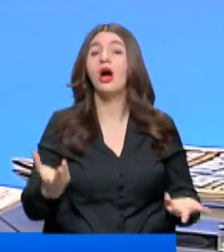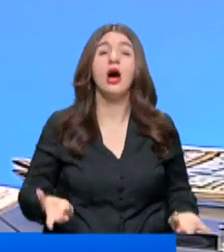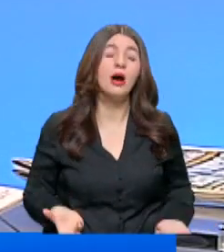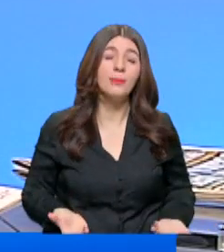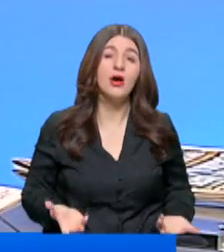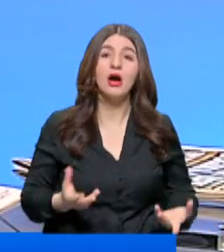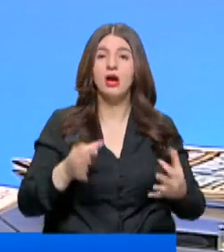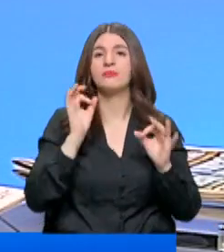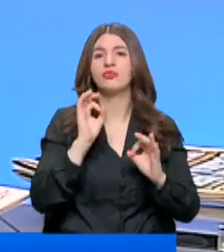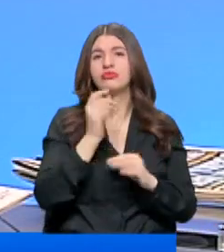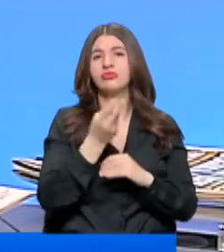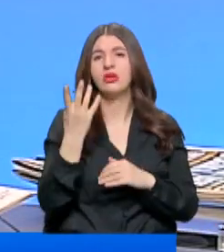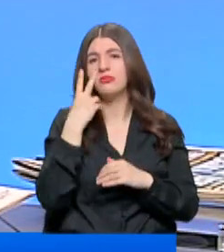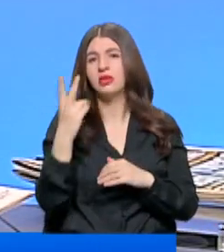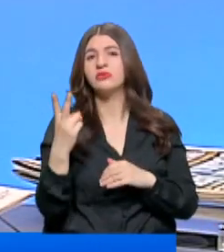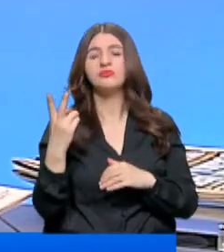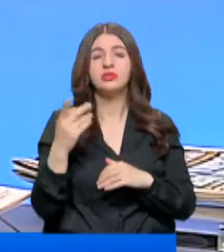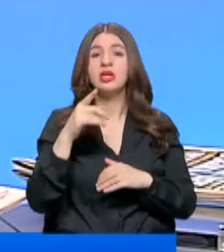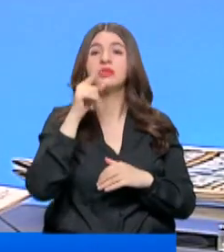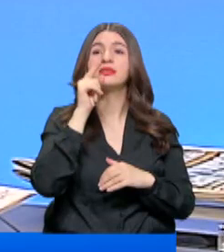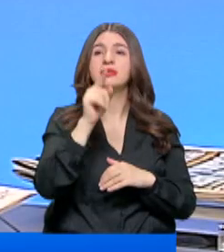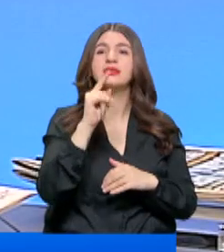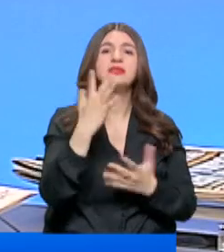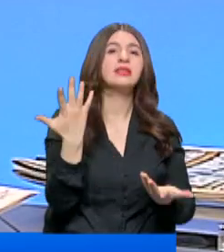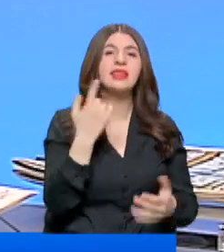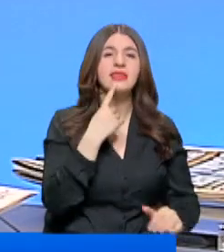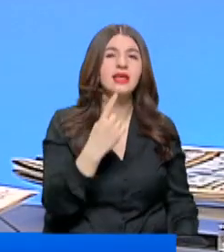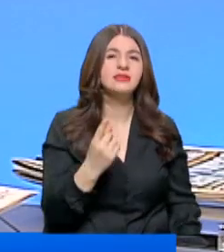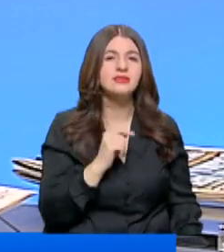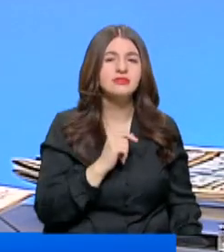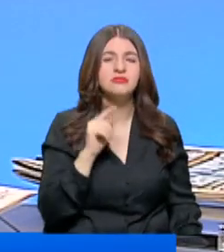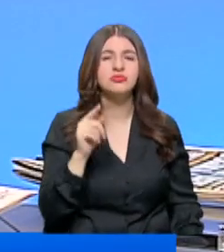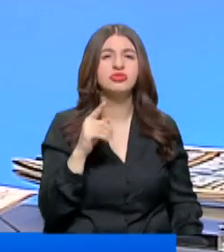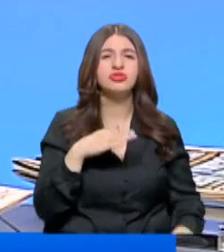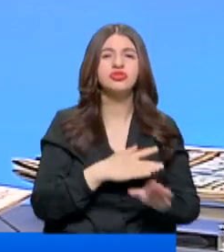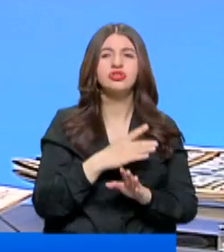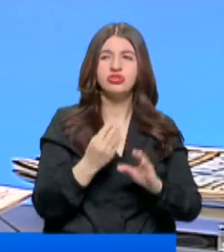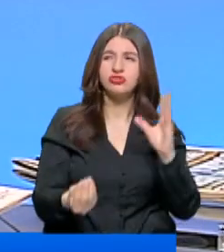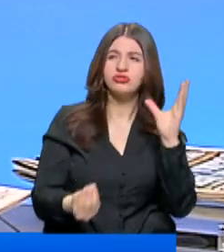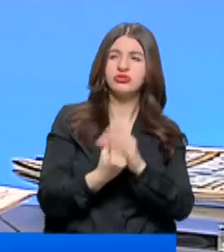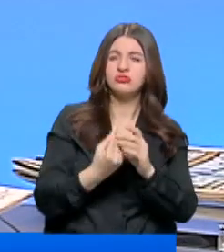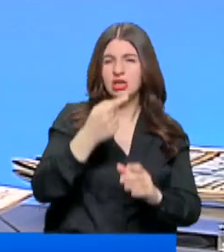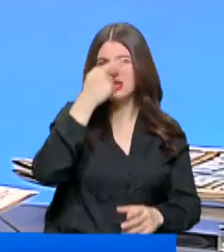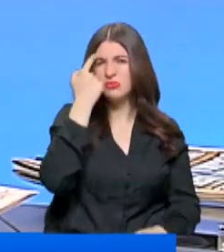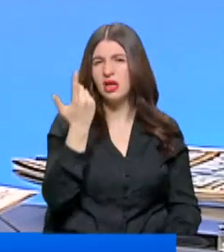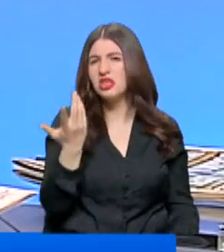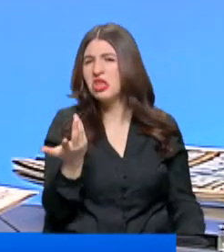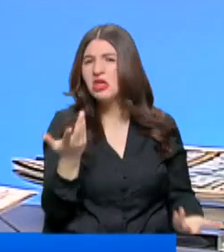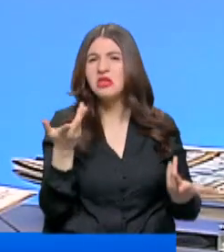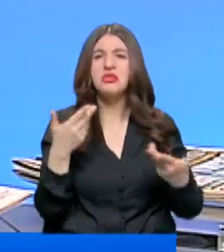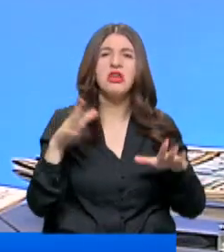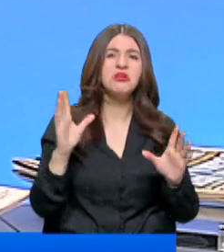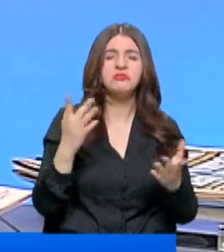Ama hani mevcut verilere baktığımızda siz ne dersiniz bunun gerçekleşme ihtimali nedir